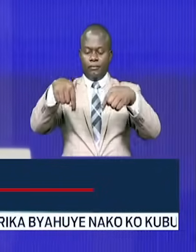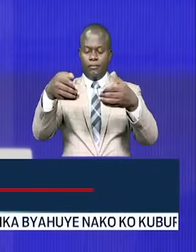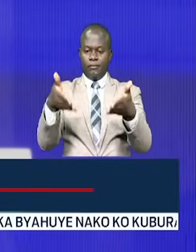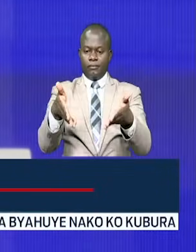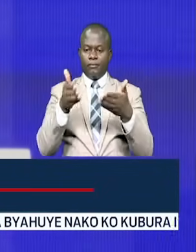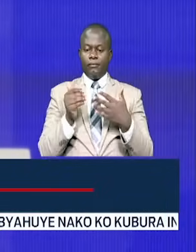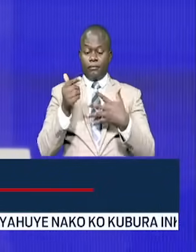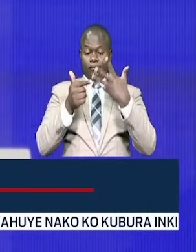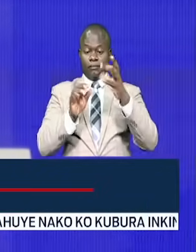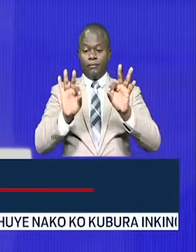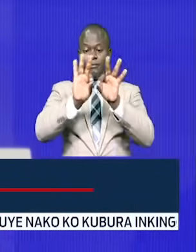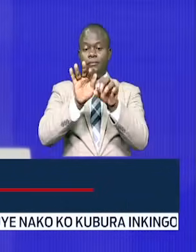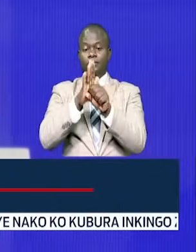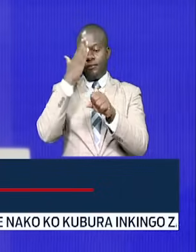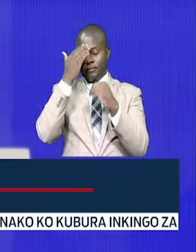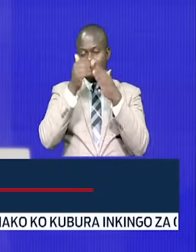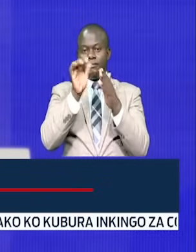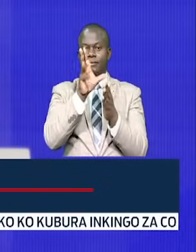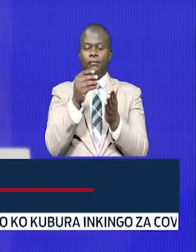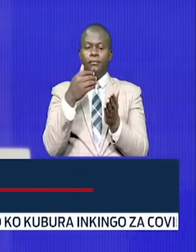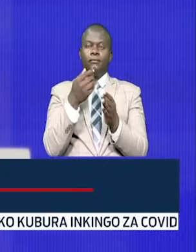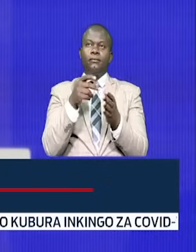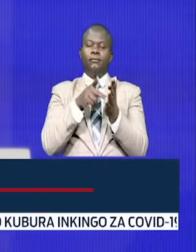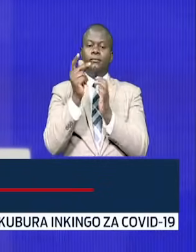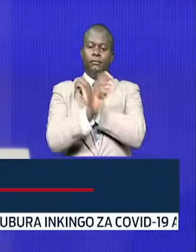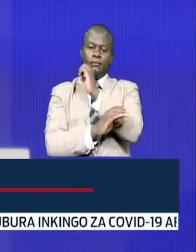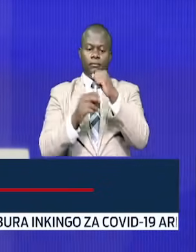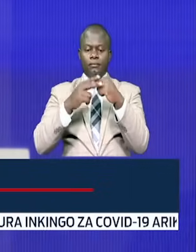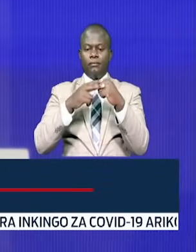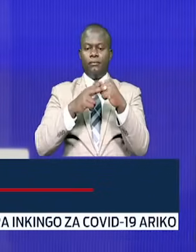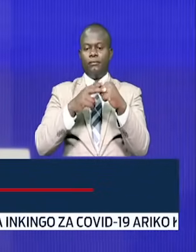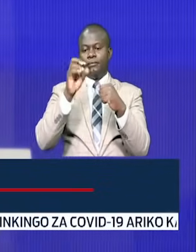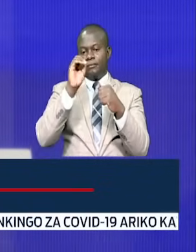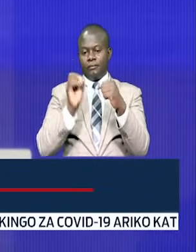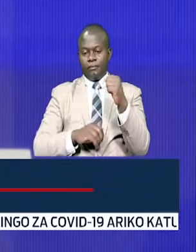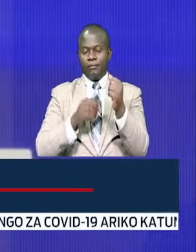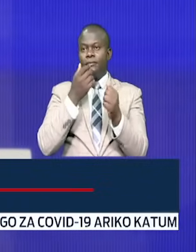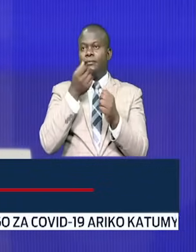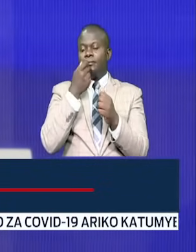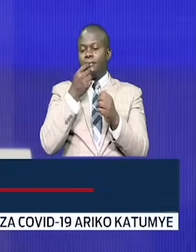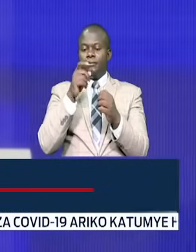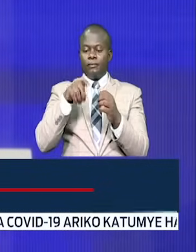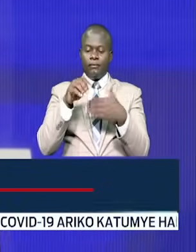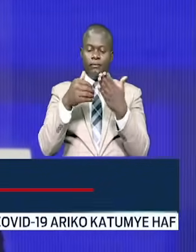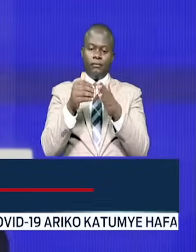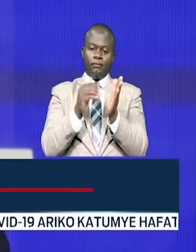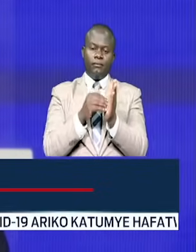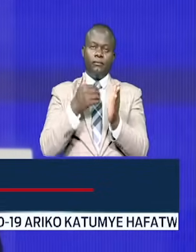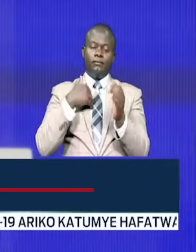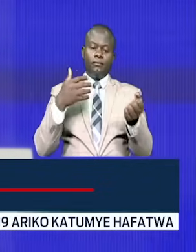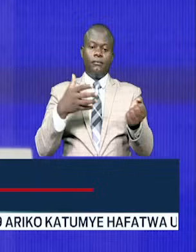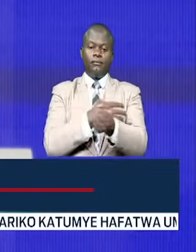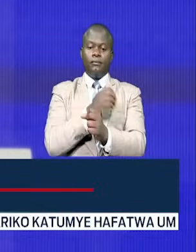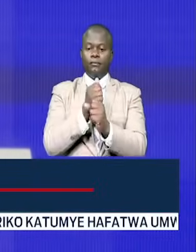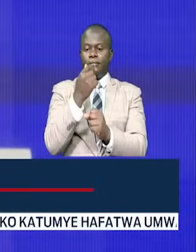Ibi birakeneye kuko kugeza ubu Afurika itumiza hanze 20% by'imiti ikenera ikaba kandi ifite ubushobozi bwo gukora 1%